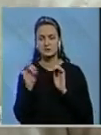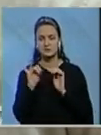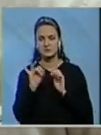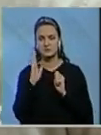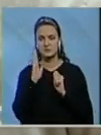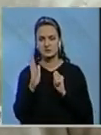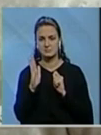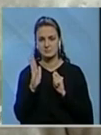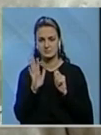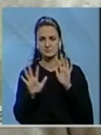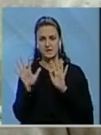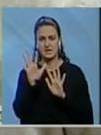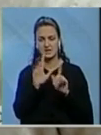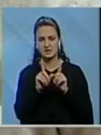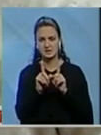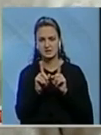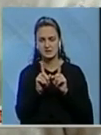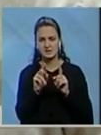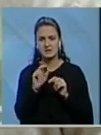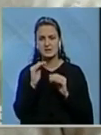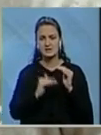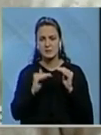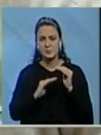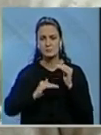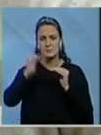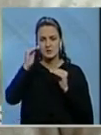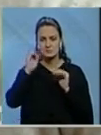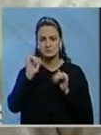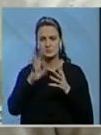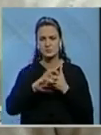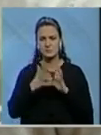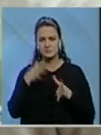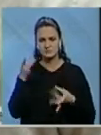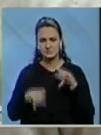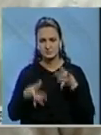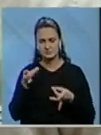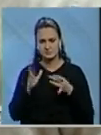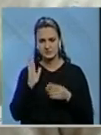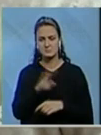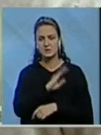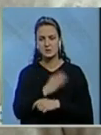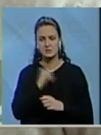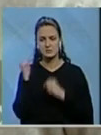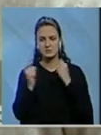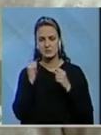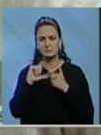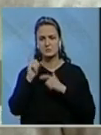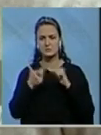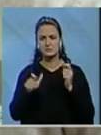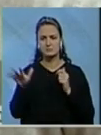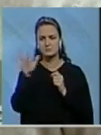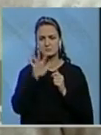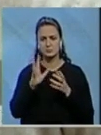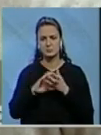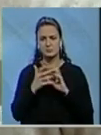იქნება ნალექი, როგორც დასავლეთში, დაბლობში და ბარში იქნება თოჭყაპი, იქროლებს ძლიერი ქარი, მთებში და მაღალ მთებში